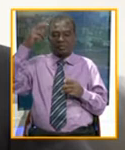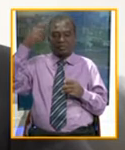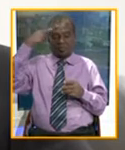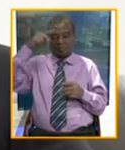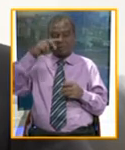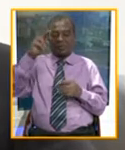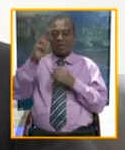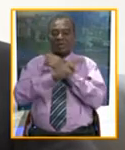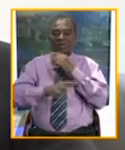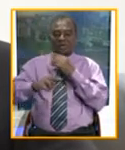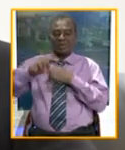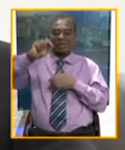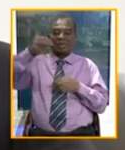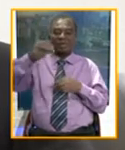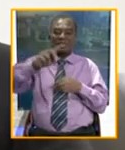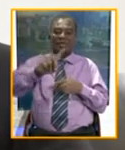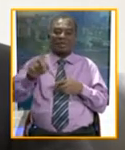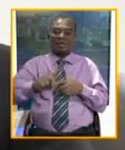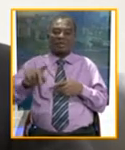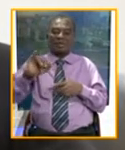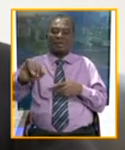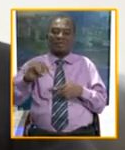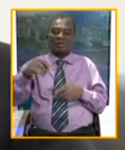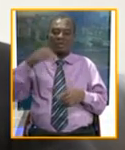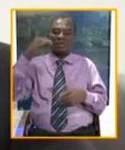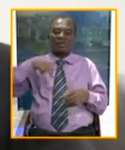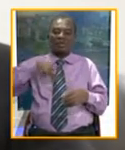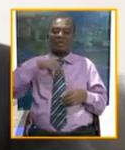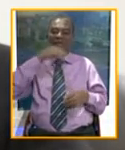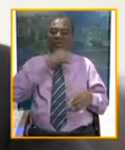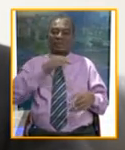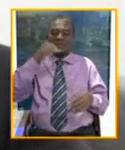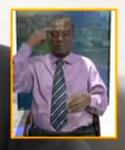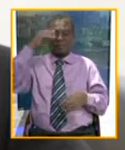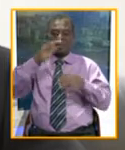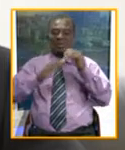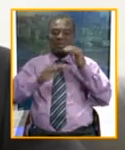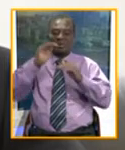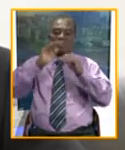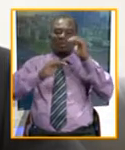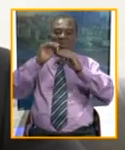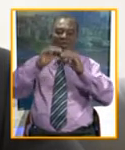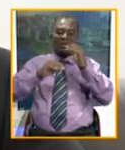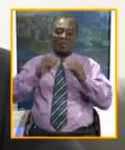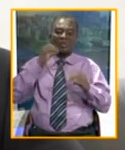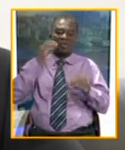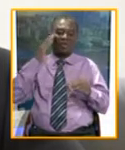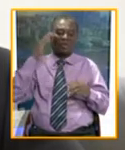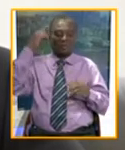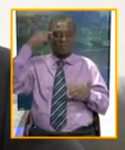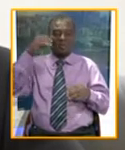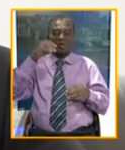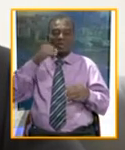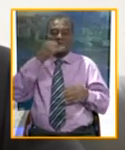avons bénéficié de construction de logements sociaux pour les infirmiers et sages-femmes, un centre de santé intégré